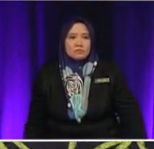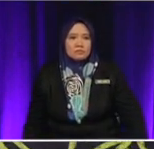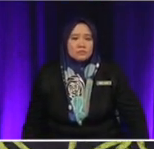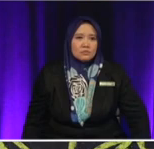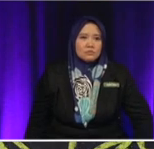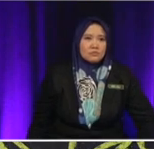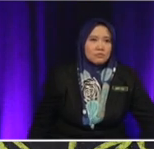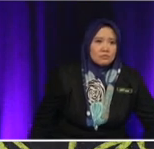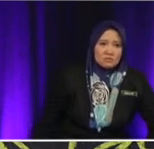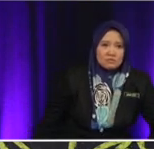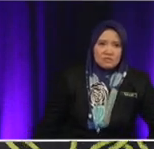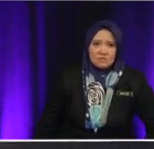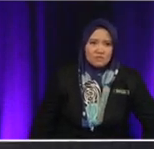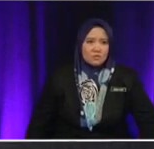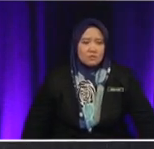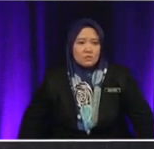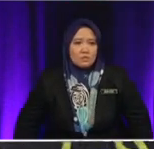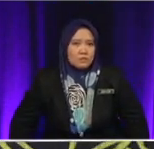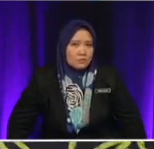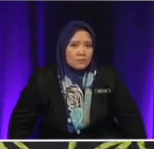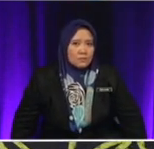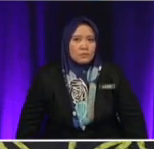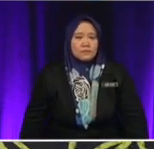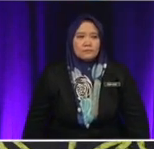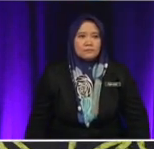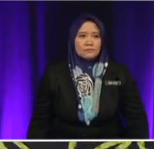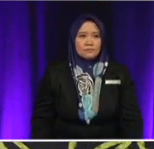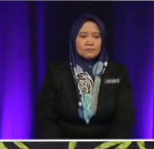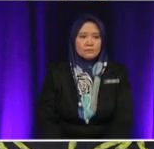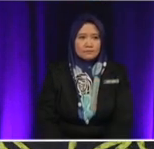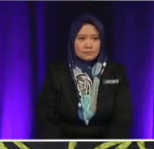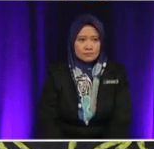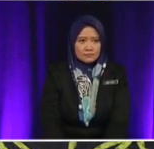Okey, Alisa. Berikan jawapan.